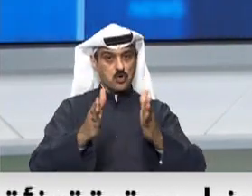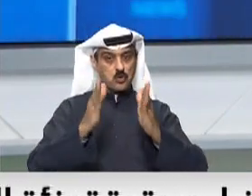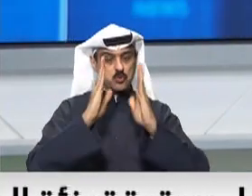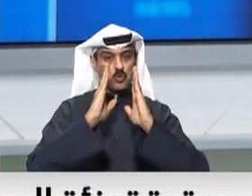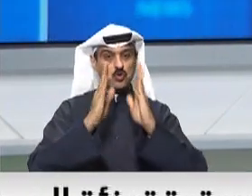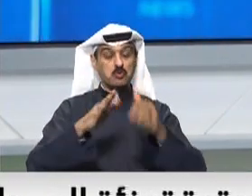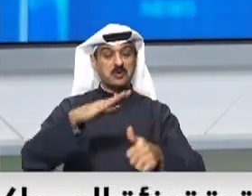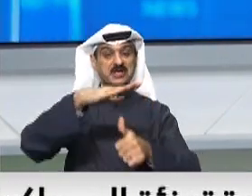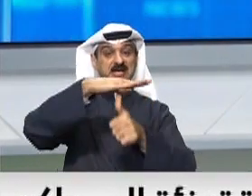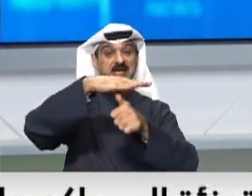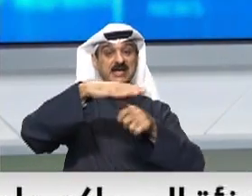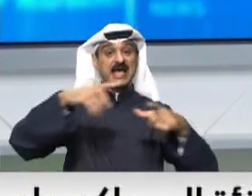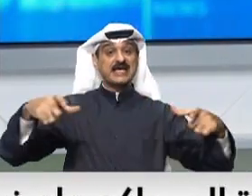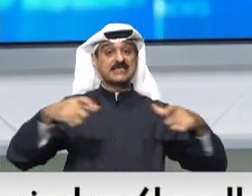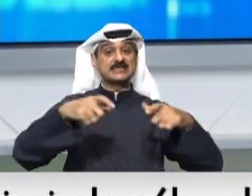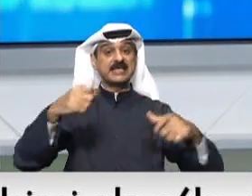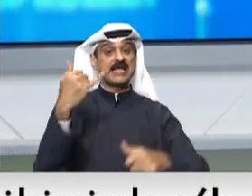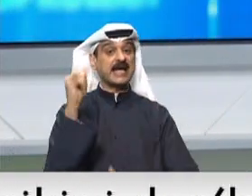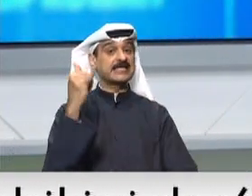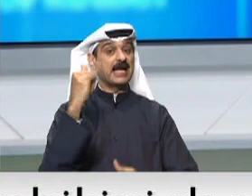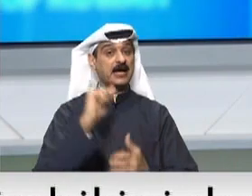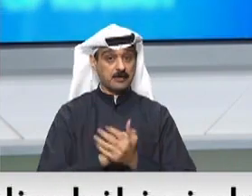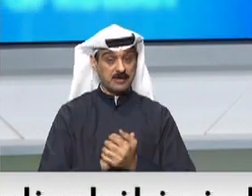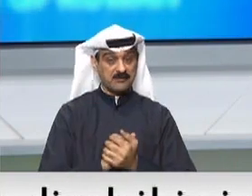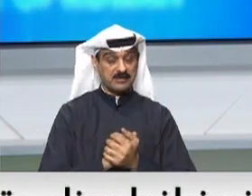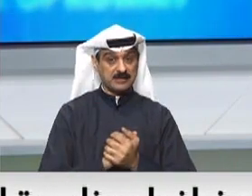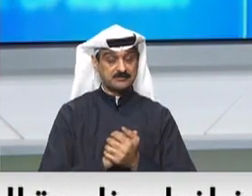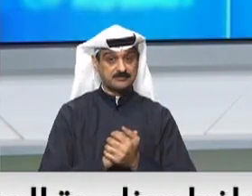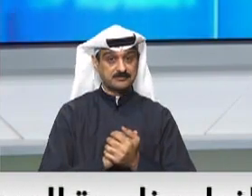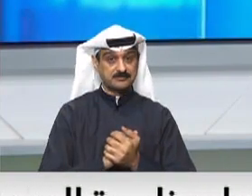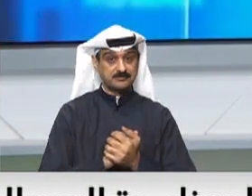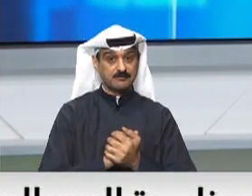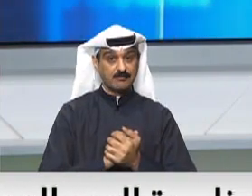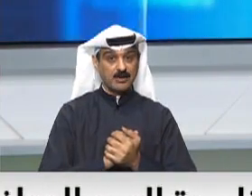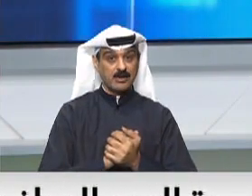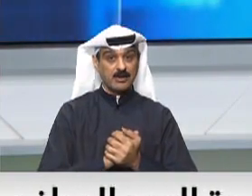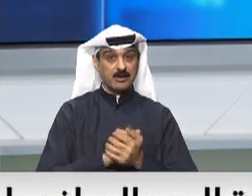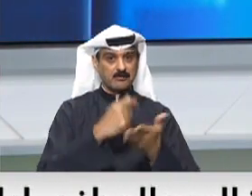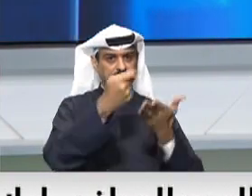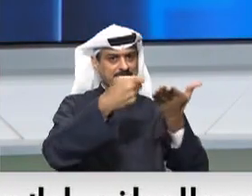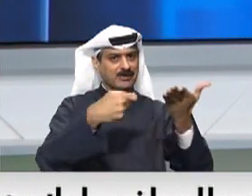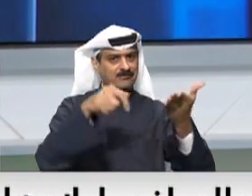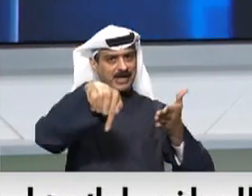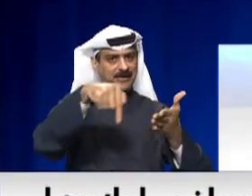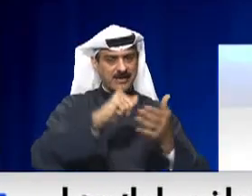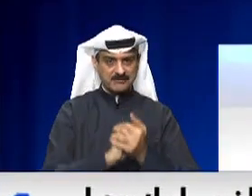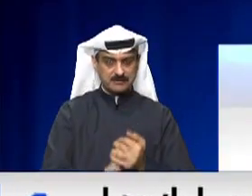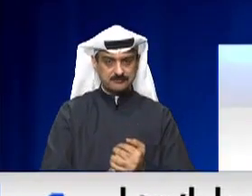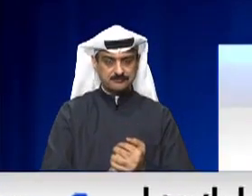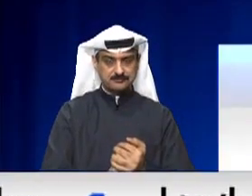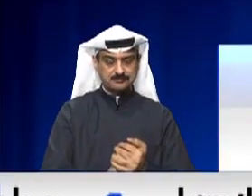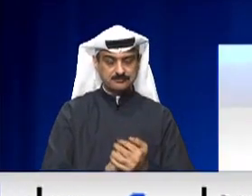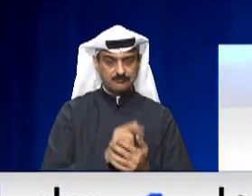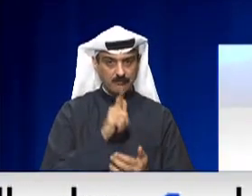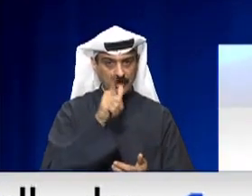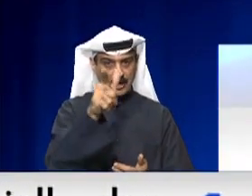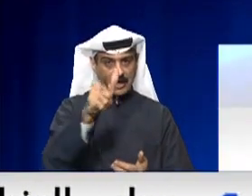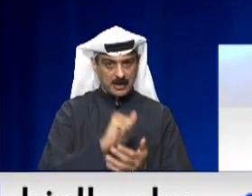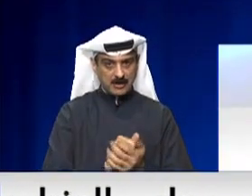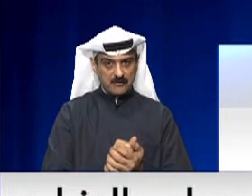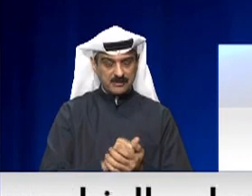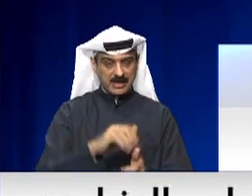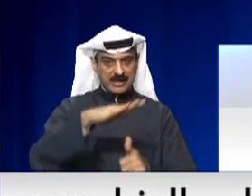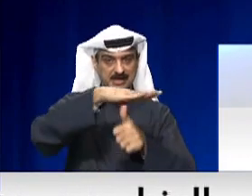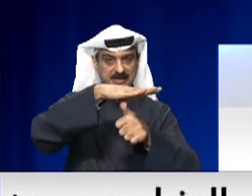مجلس اداره النادي العربي الرياضي عبد العزيز احمد عاشور هذا نصها السيد الفاضل عبد العزيز احمد